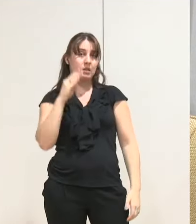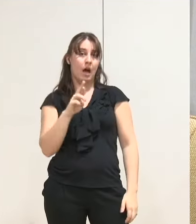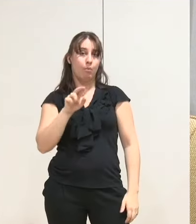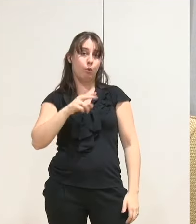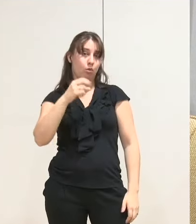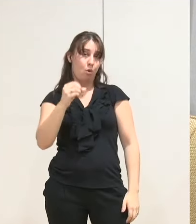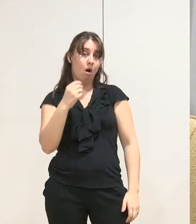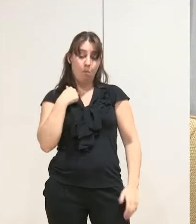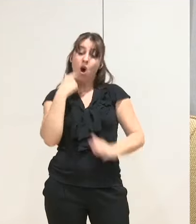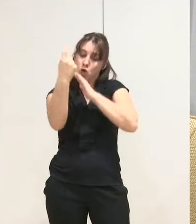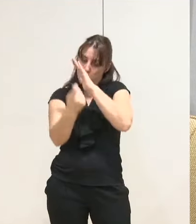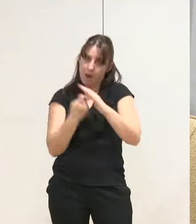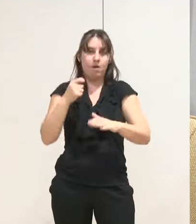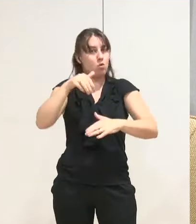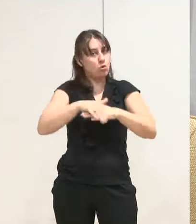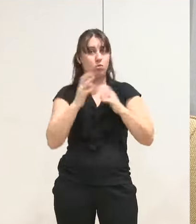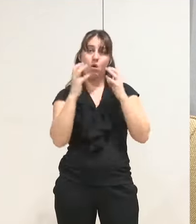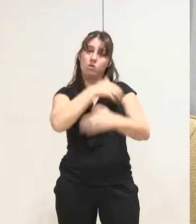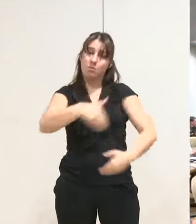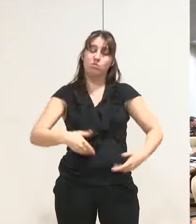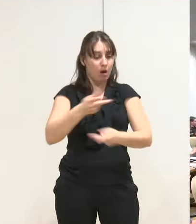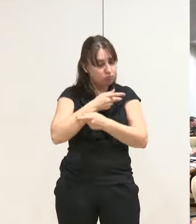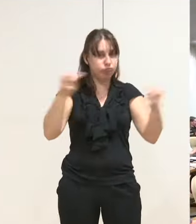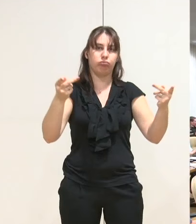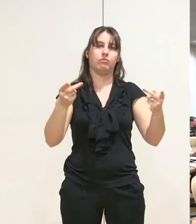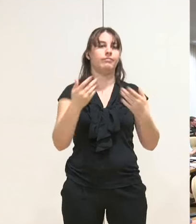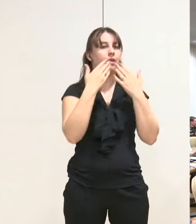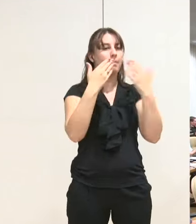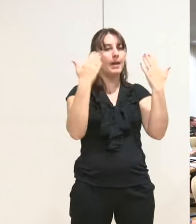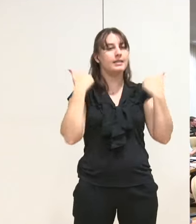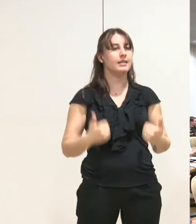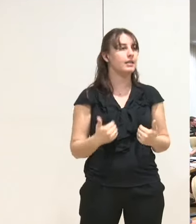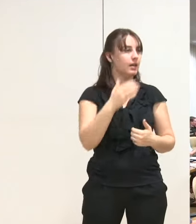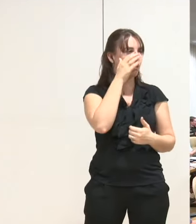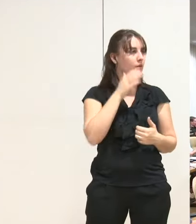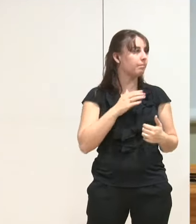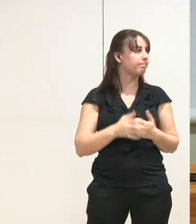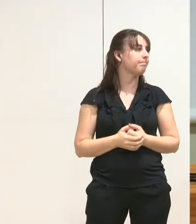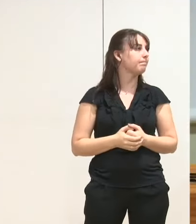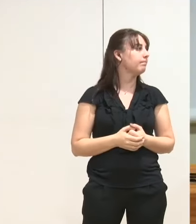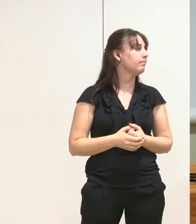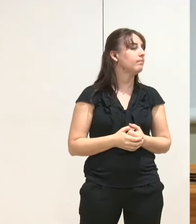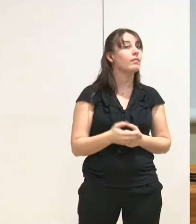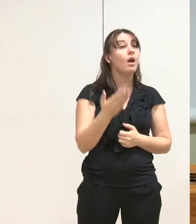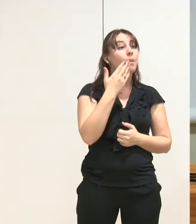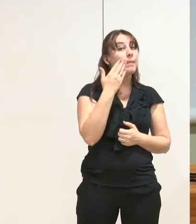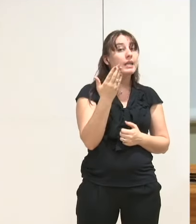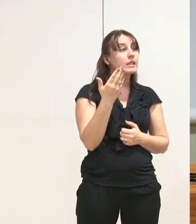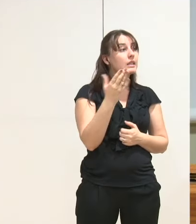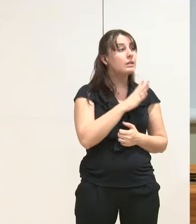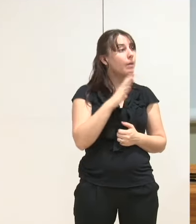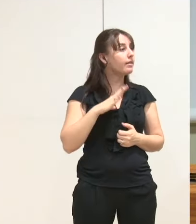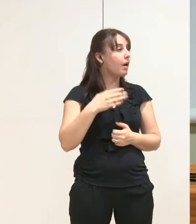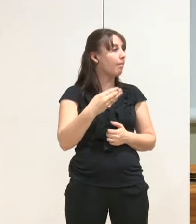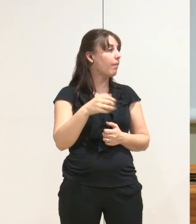conseil municip je vous remercie merci cela appelle une réponse de madame